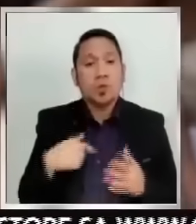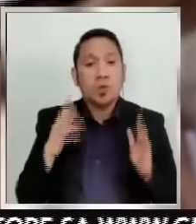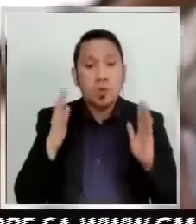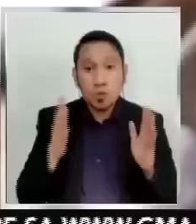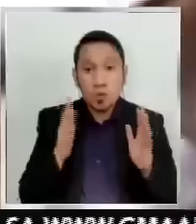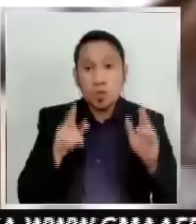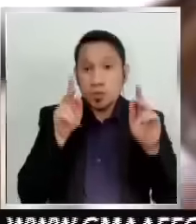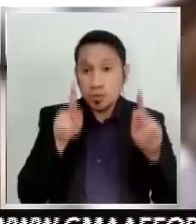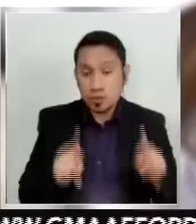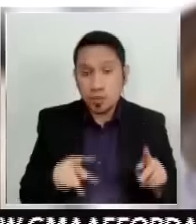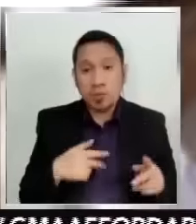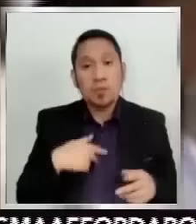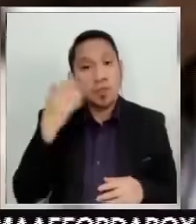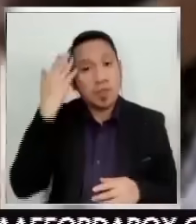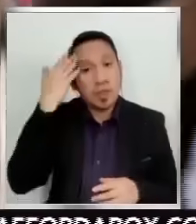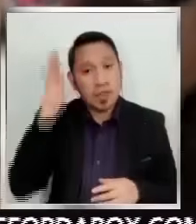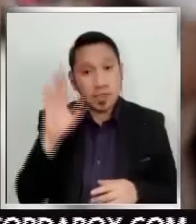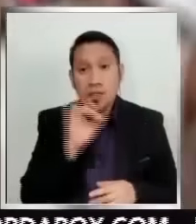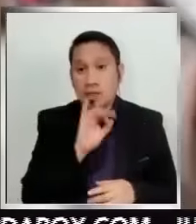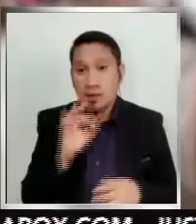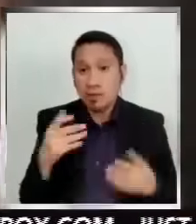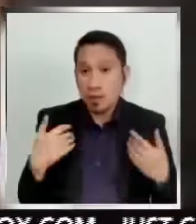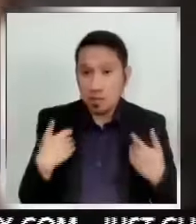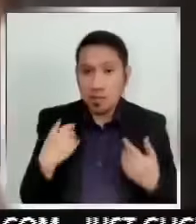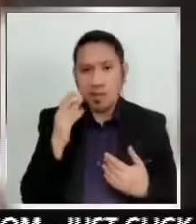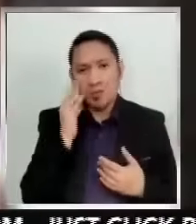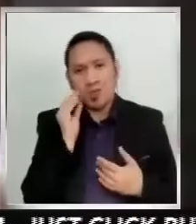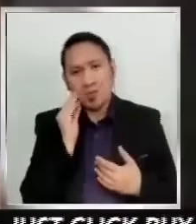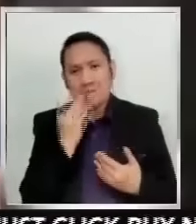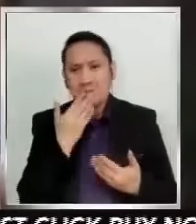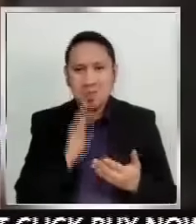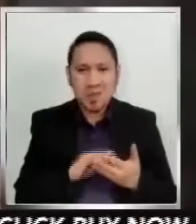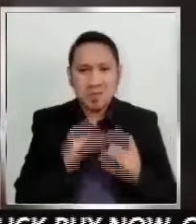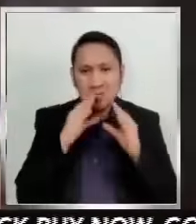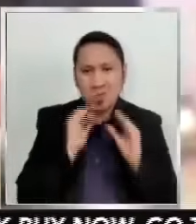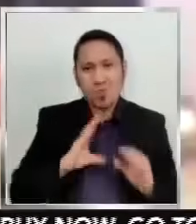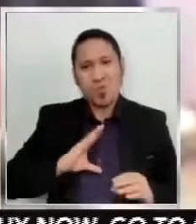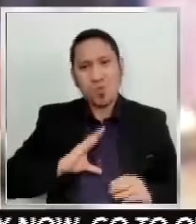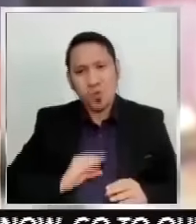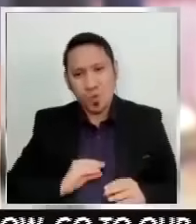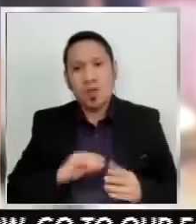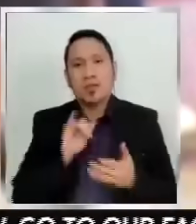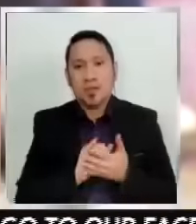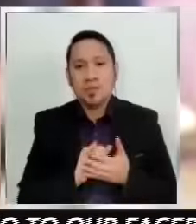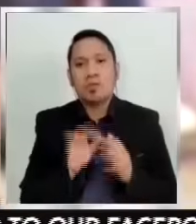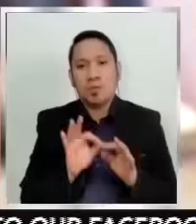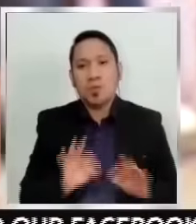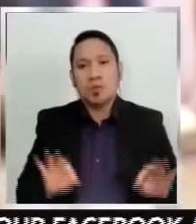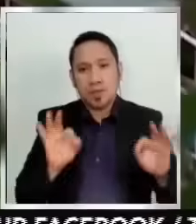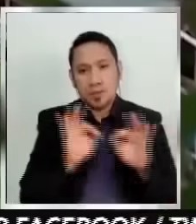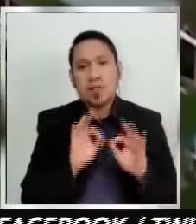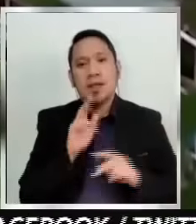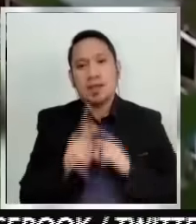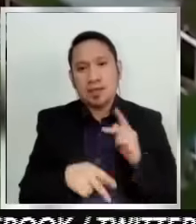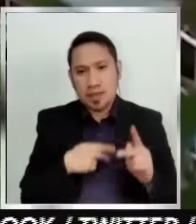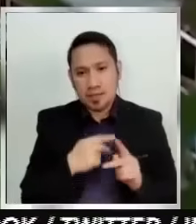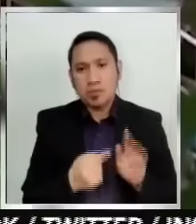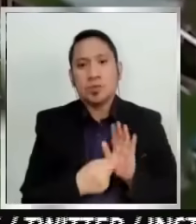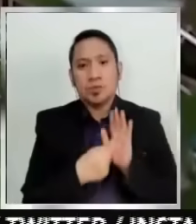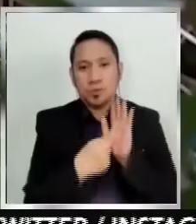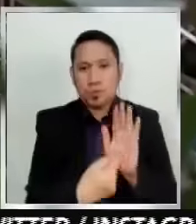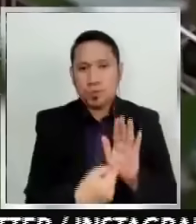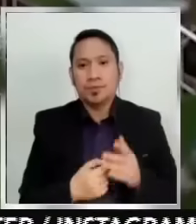hindi natin alam kung may pinagdadaanan o wala. That's why kindness should start always from us. Para sa